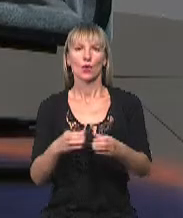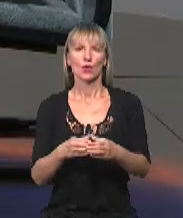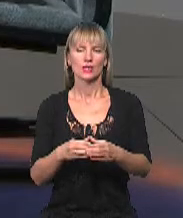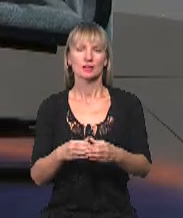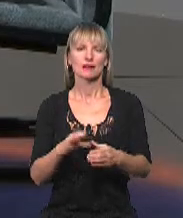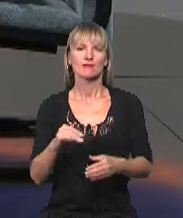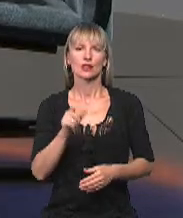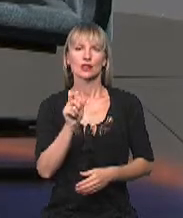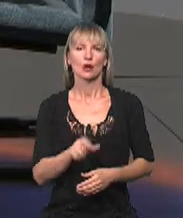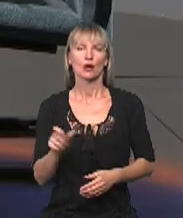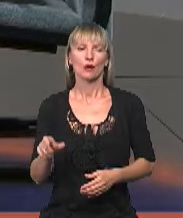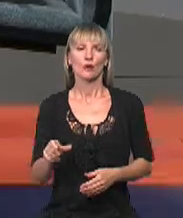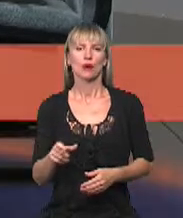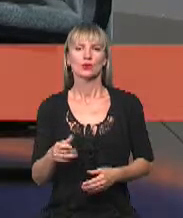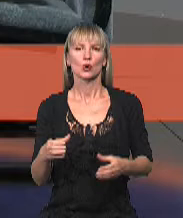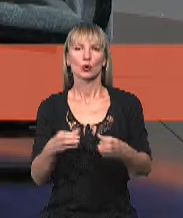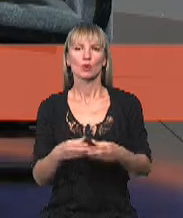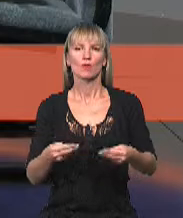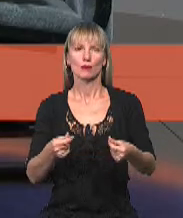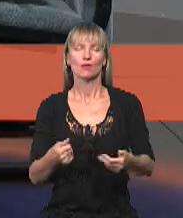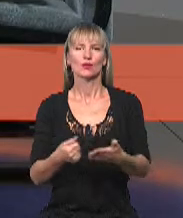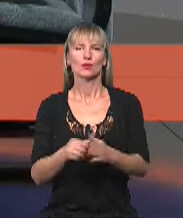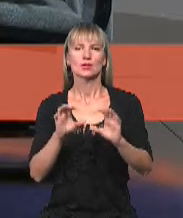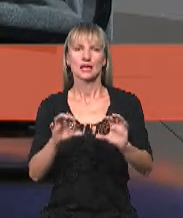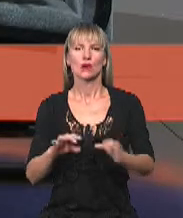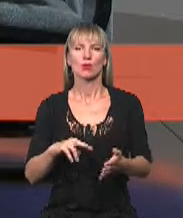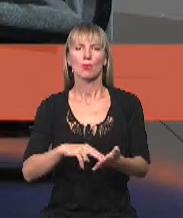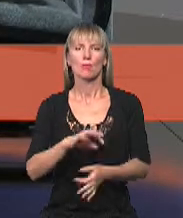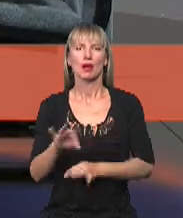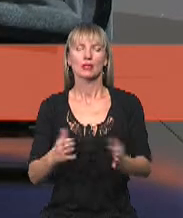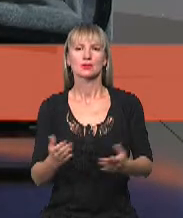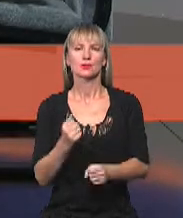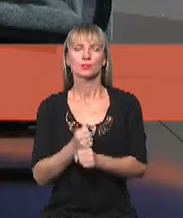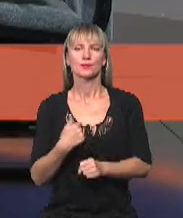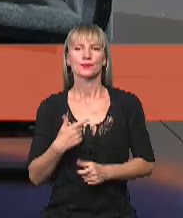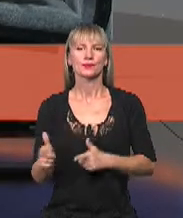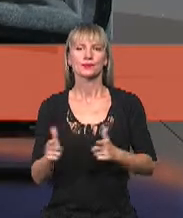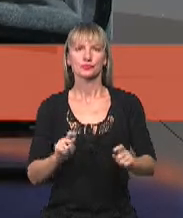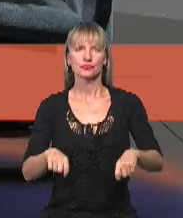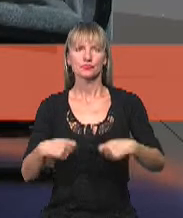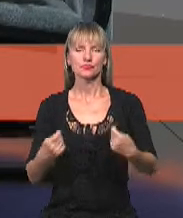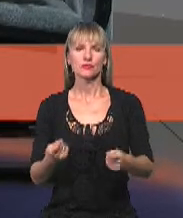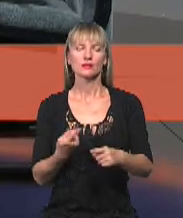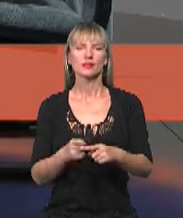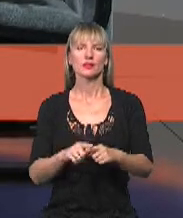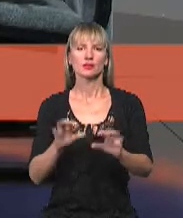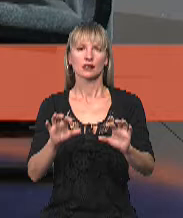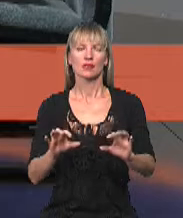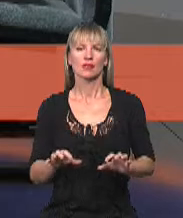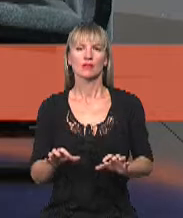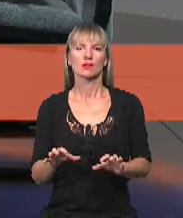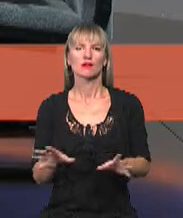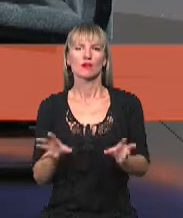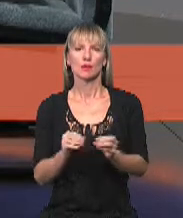зокрема від громадського холдингу «Група впливу», щодо законопроекту, який розроблений, і ми готові передати цю законодавчу ініціативу разом